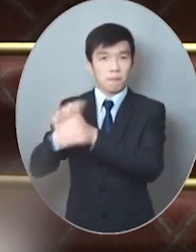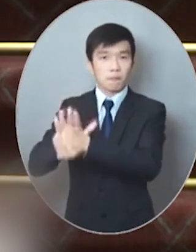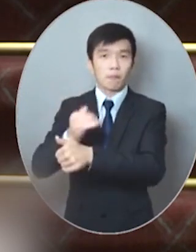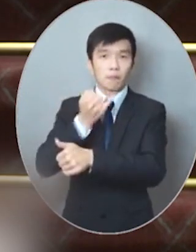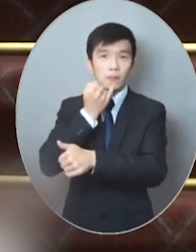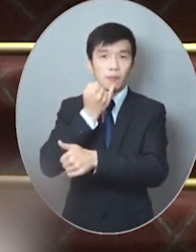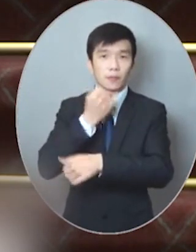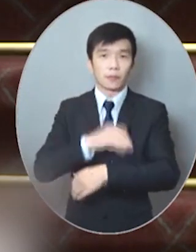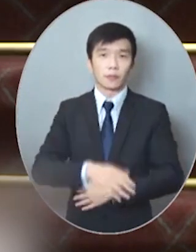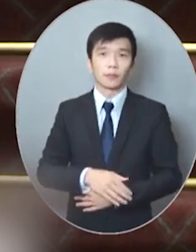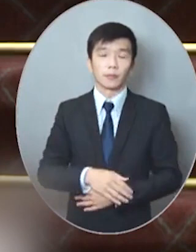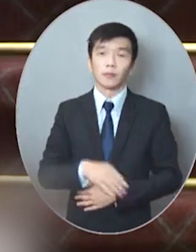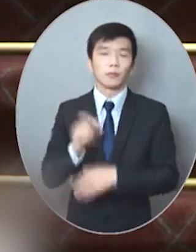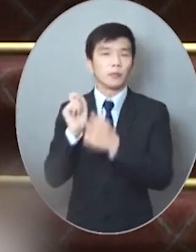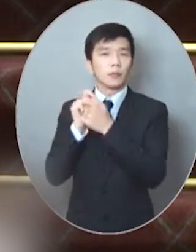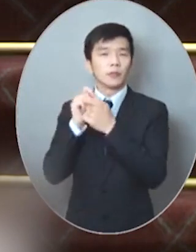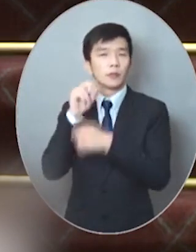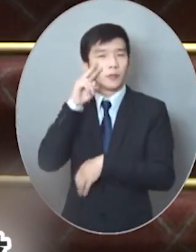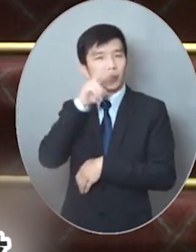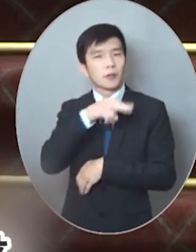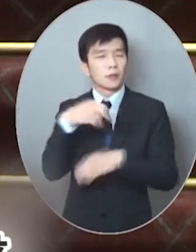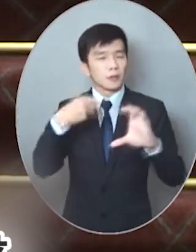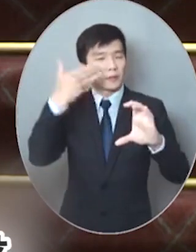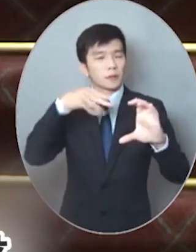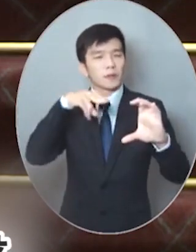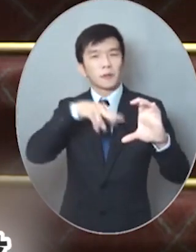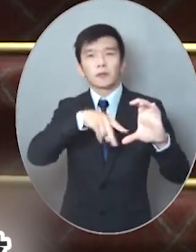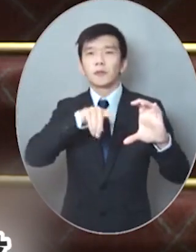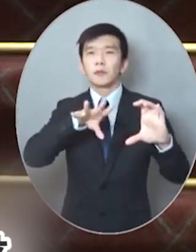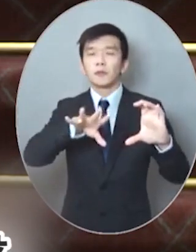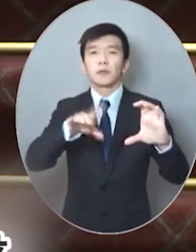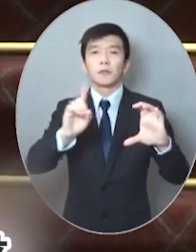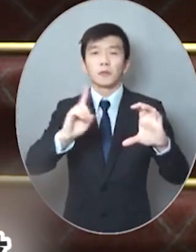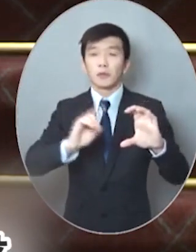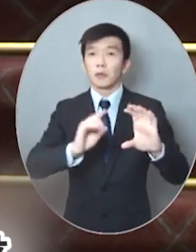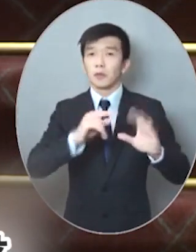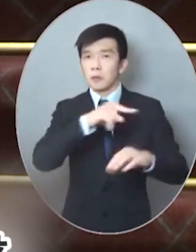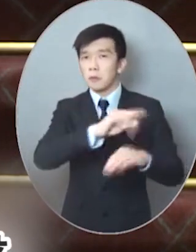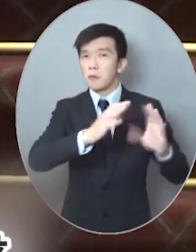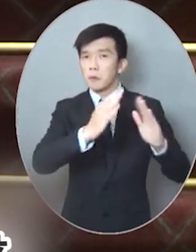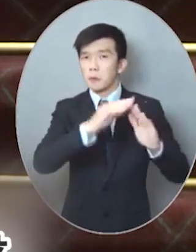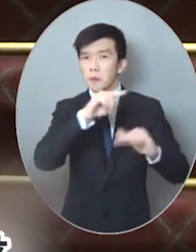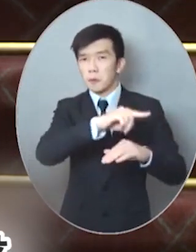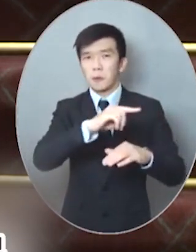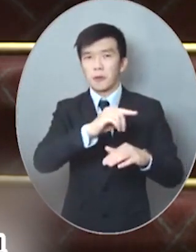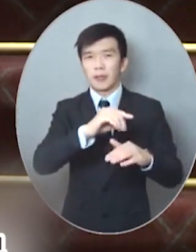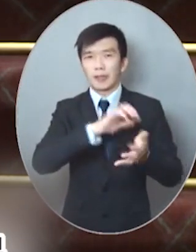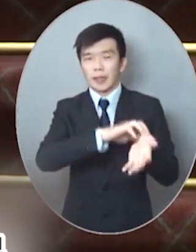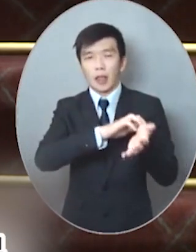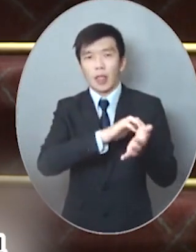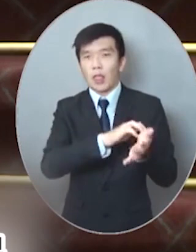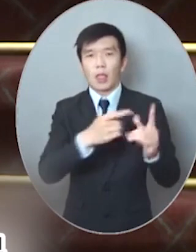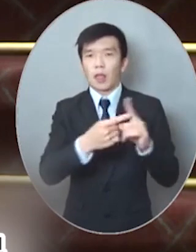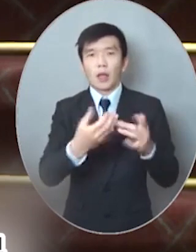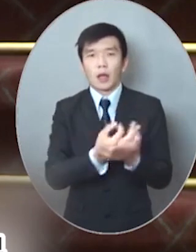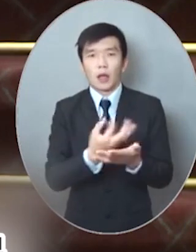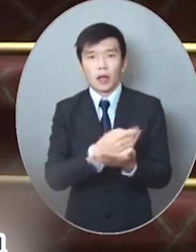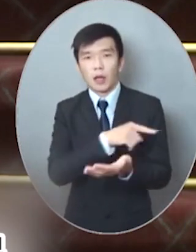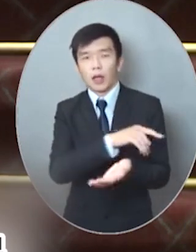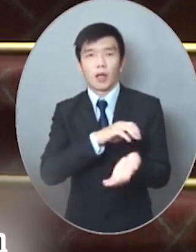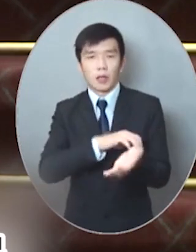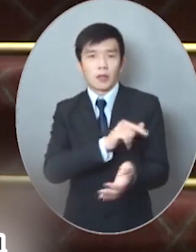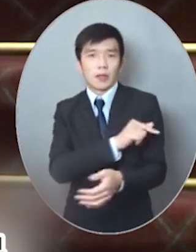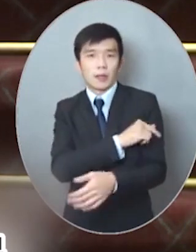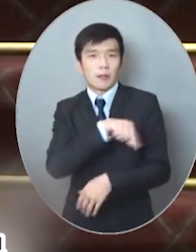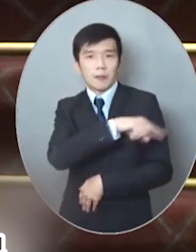阵子我们常常看到新闻报道，有的国家的医疗体系受到严重的冲击，医疗人员冒着生